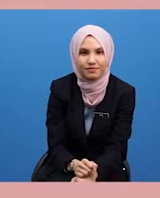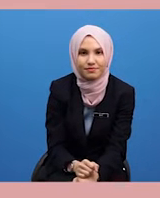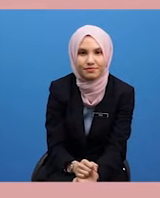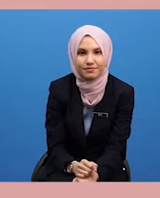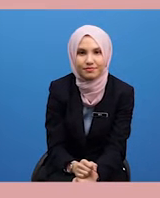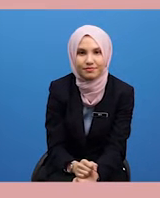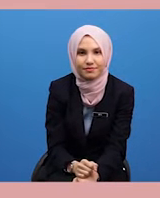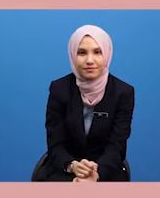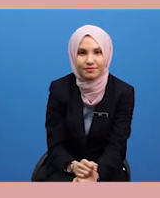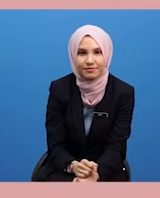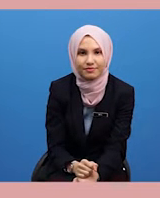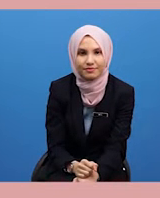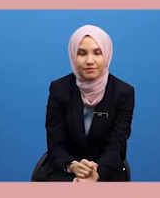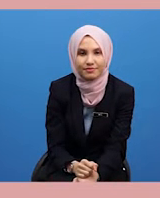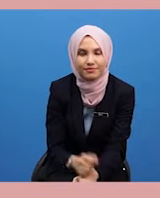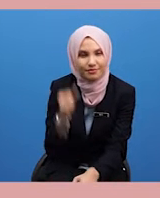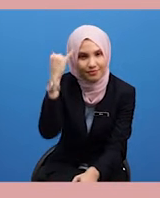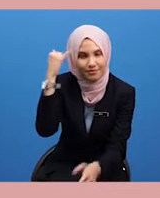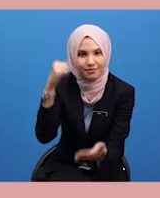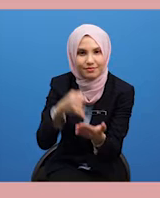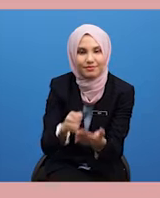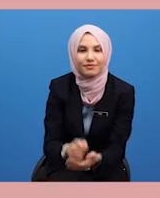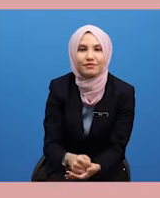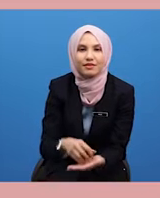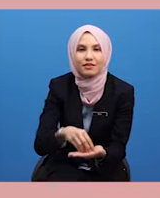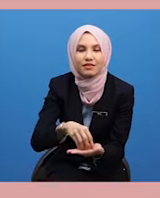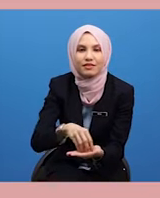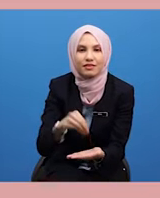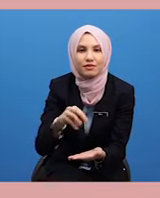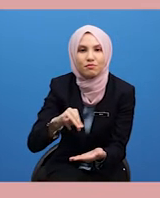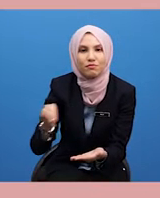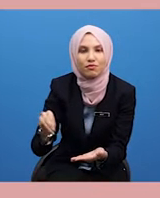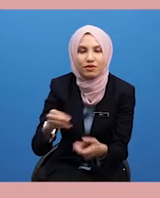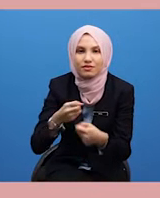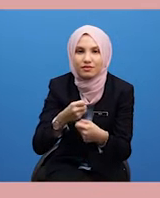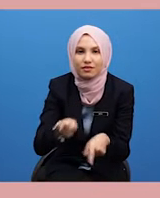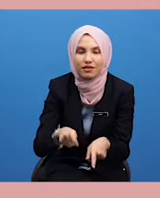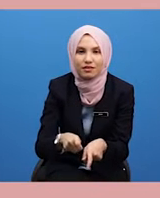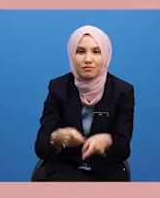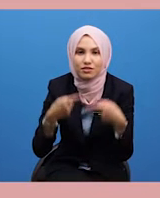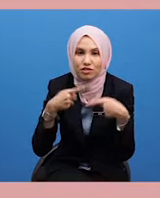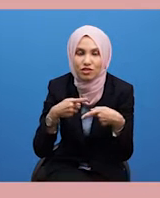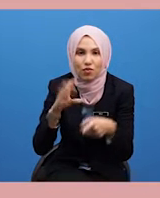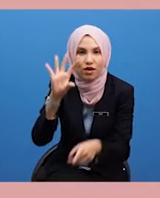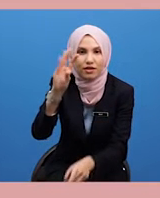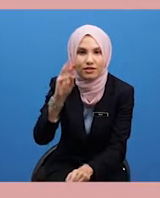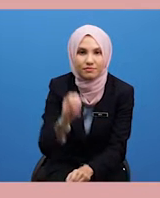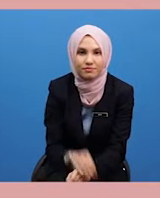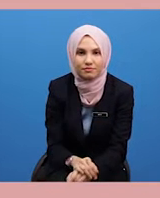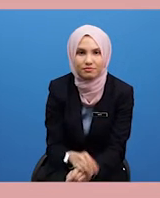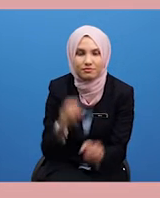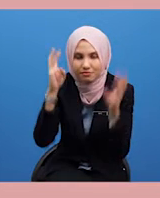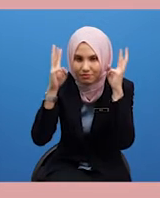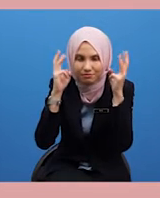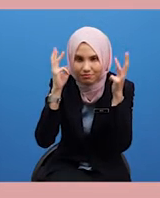endosperma. Saya yakin ada pelajar yang telah menjawab 6. Ini kerana anda keliru berkaitan